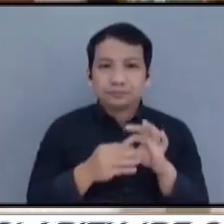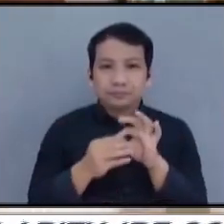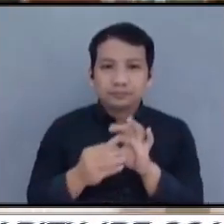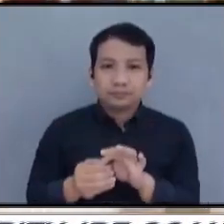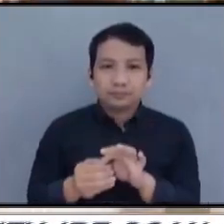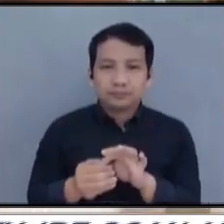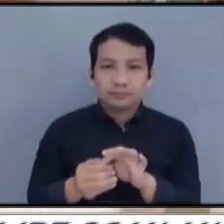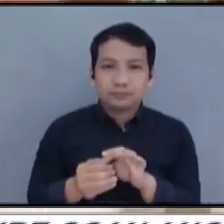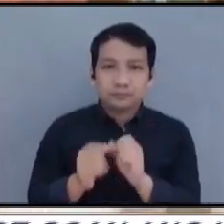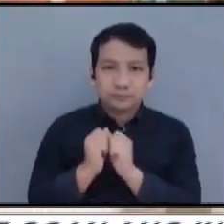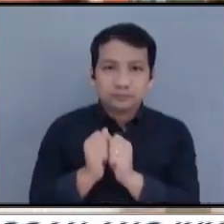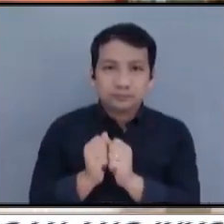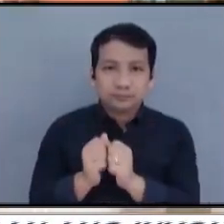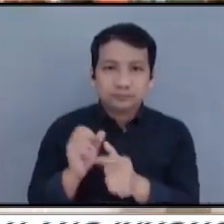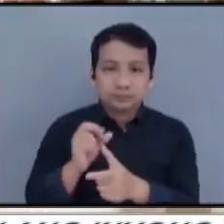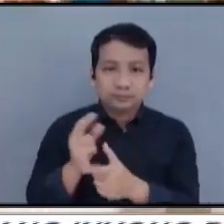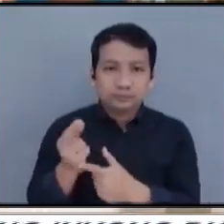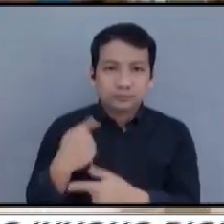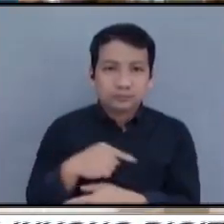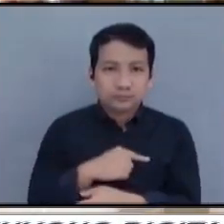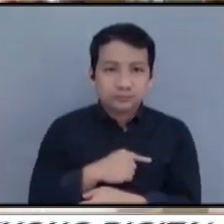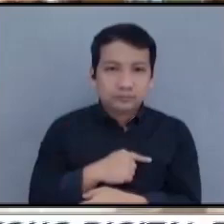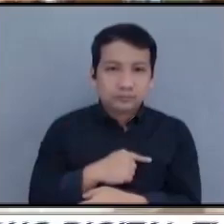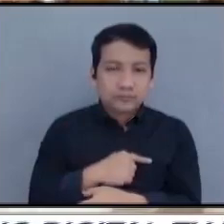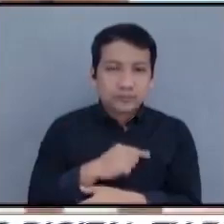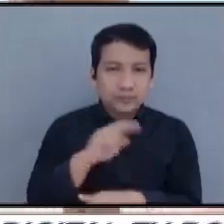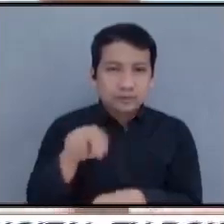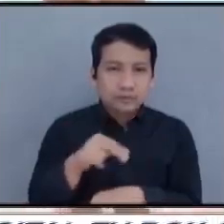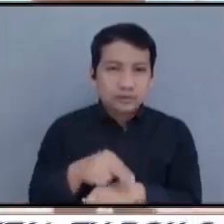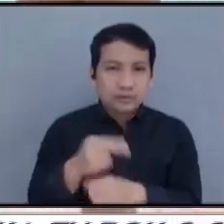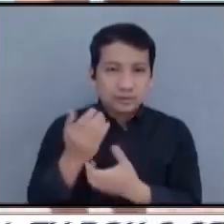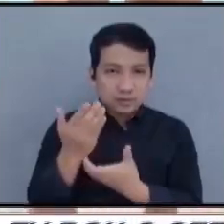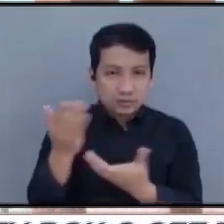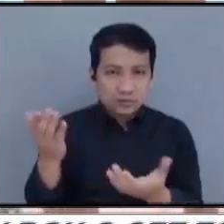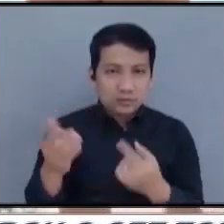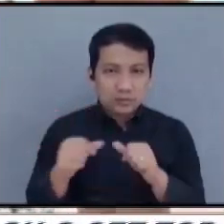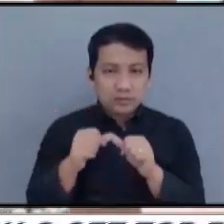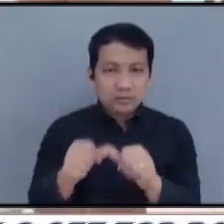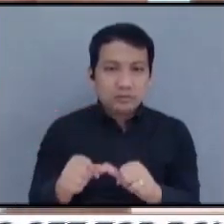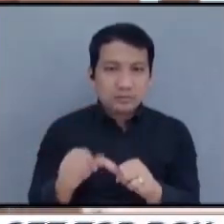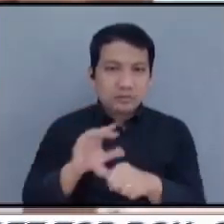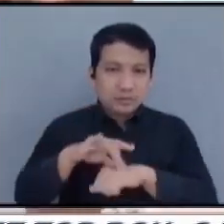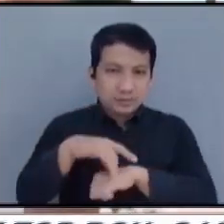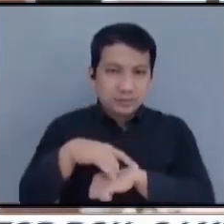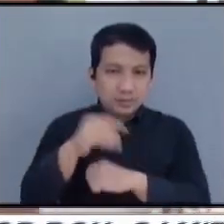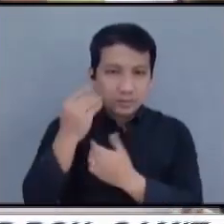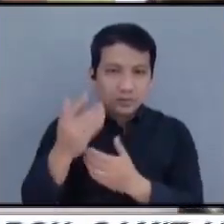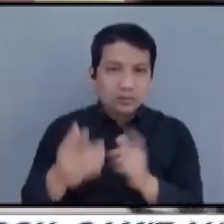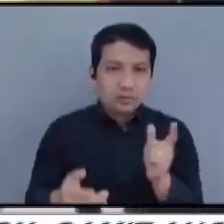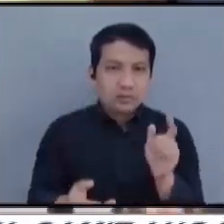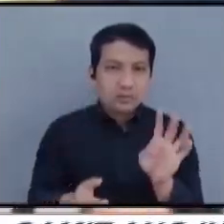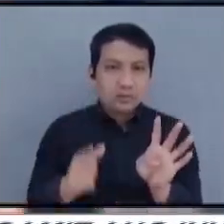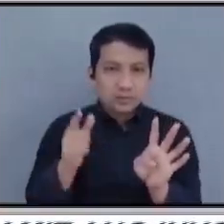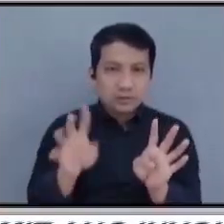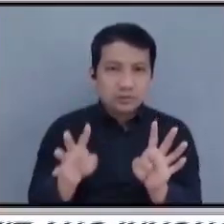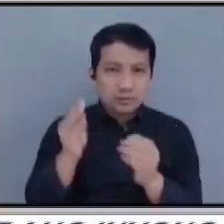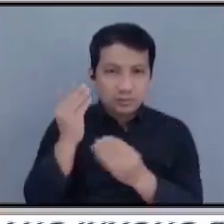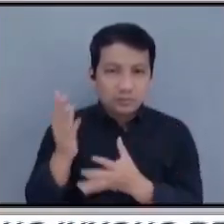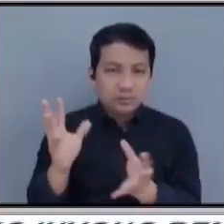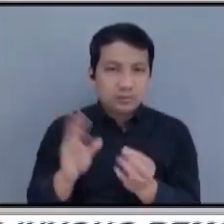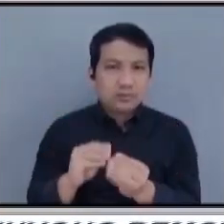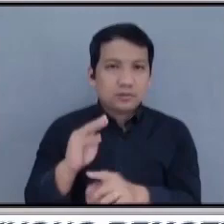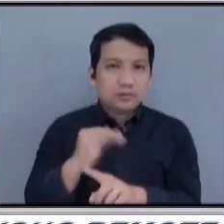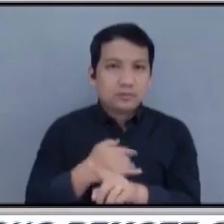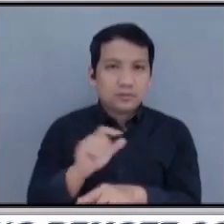mga sa nature. Coronation night ng Miss Philippines Earth 2024 ay nakatakdang maganap sa May 11 sa